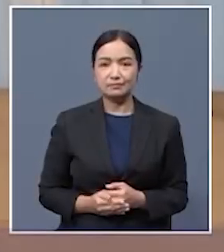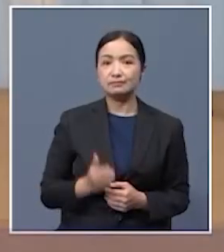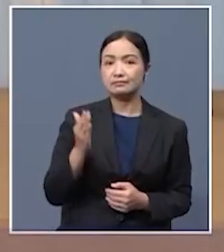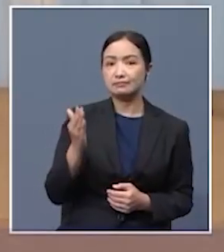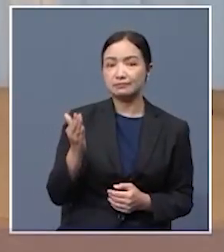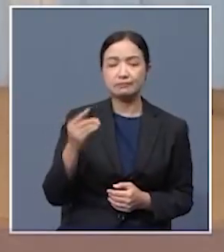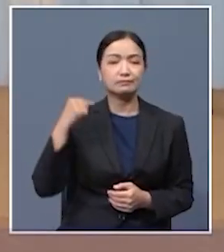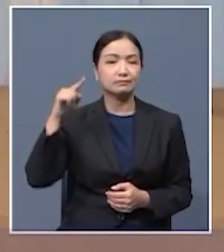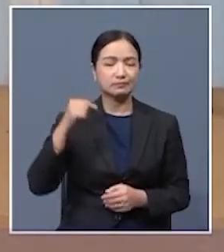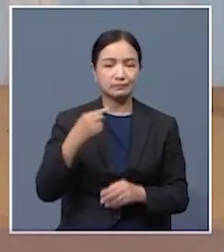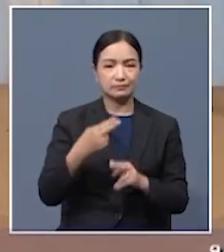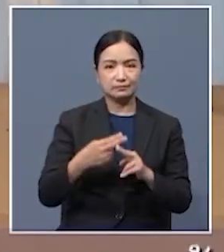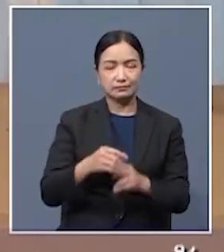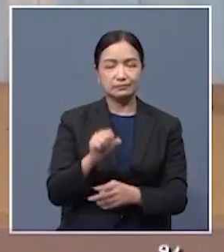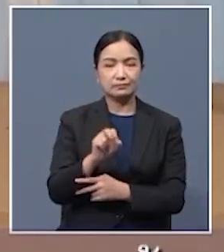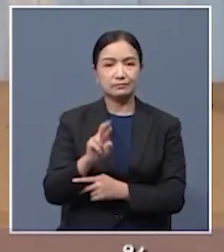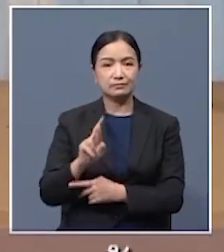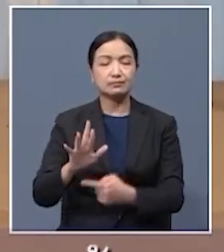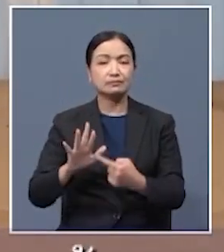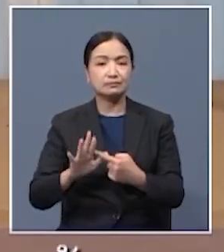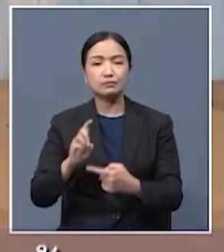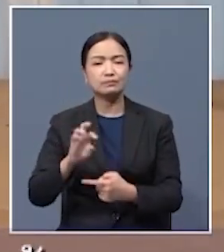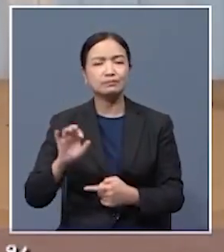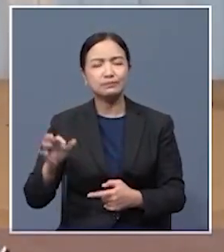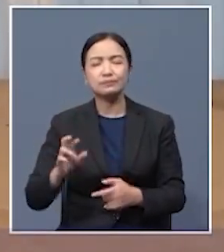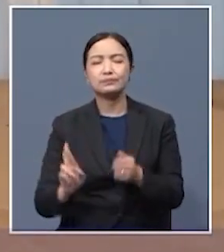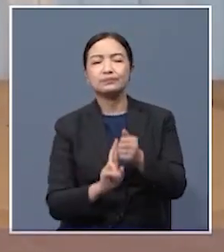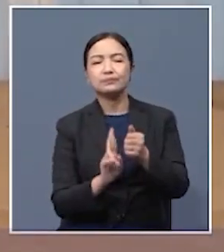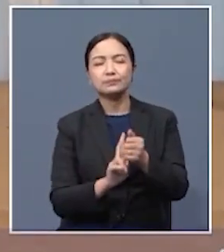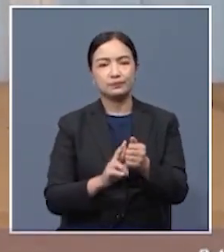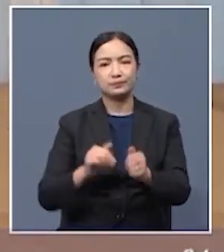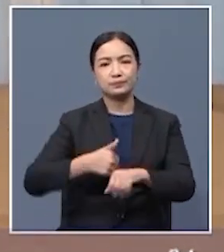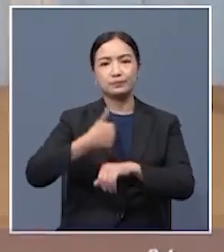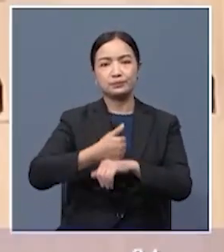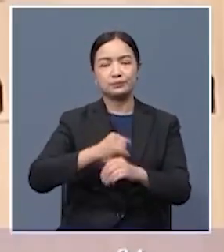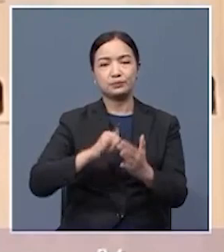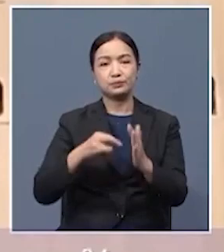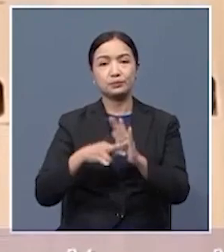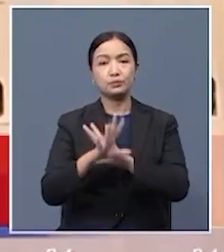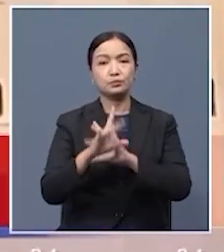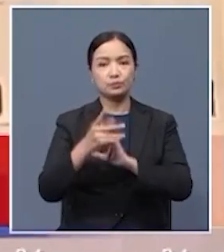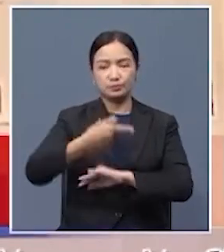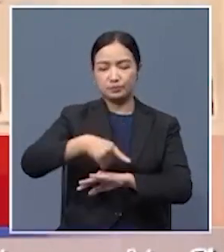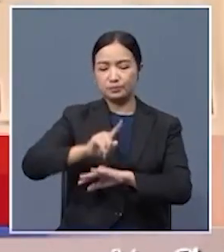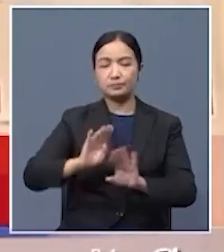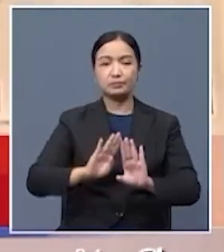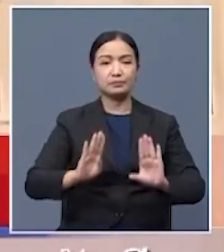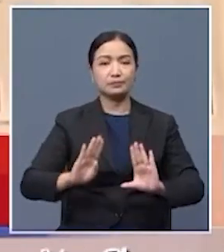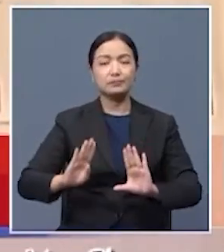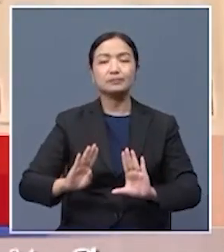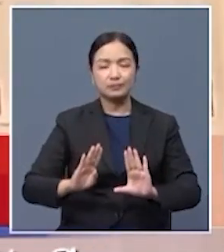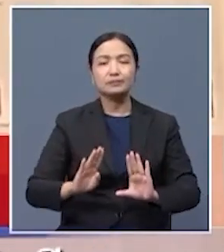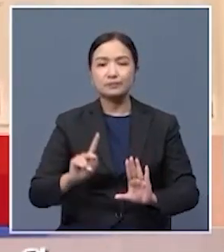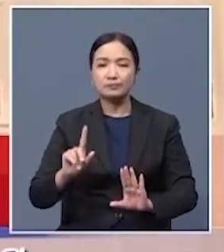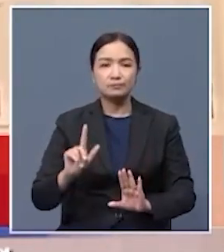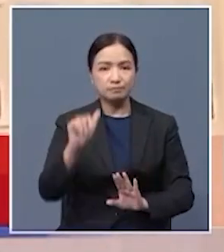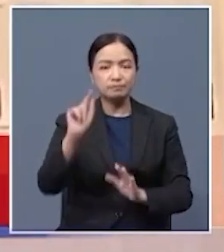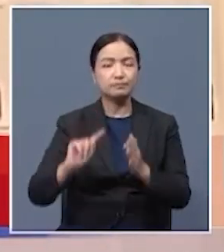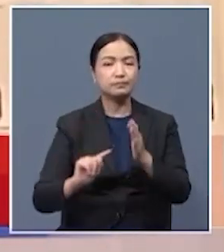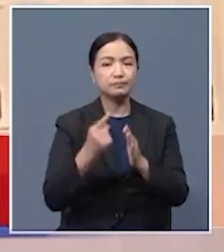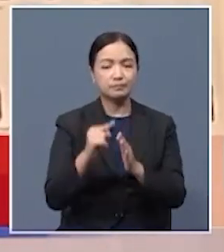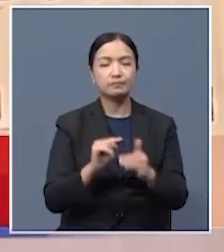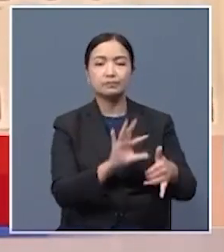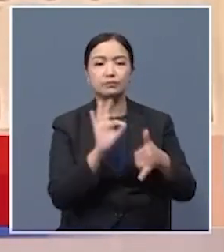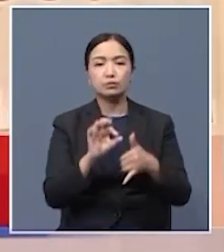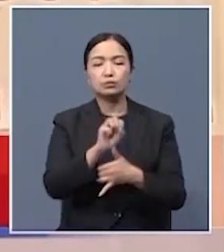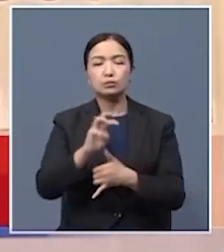นางสาวสลารีวันทัพทวีรองผู้ว่าราชการจังหวัดระยองวันนี้เป็นประธานเปิดกิจกรรมคิกออฟการเลือกตั้งสมาชิกวุฒิสภ